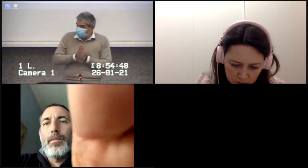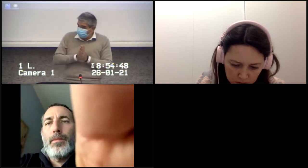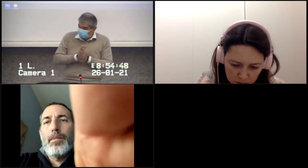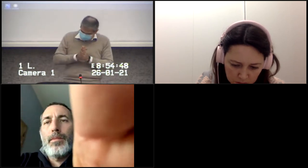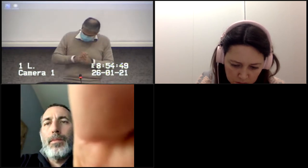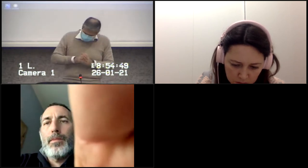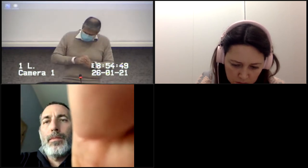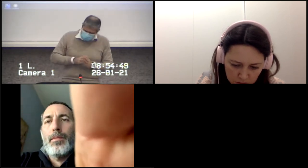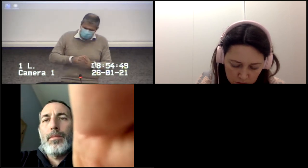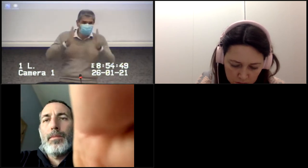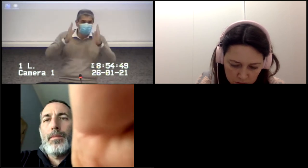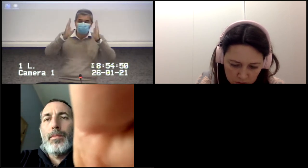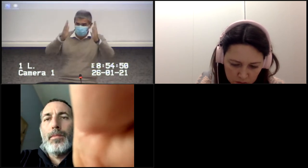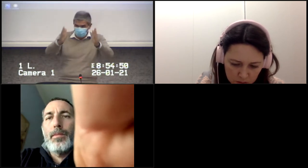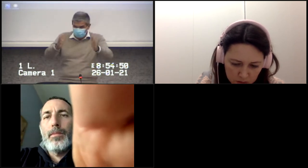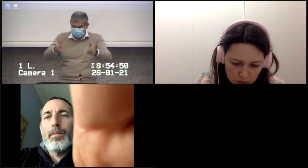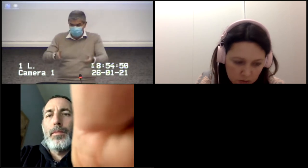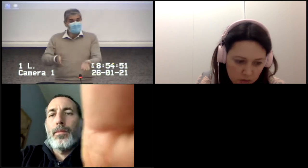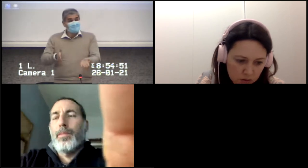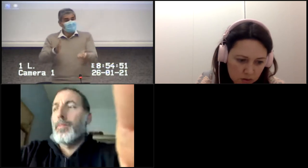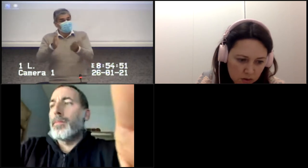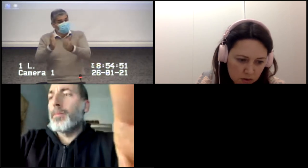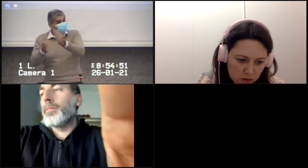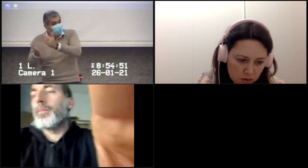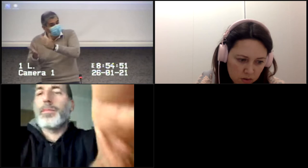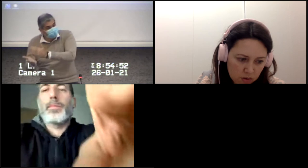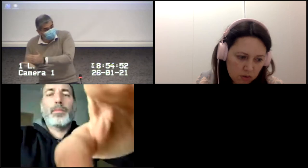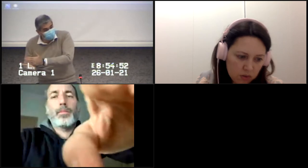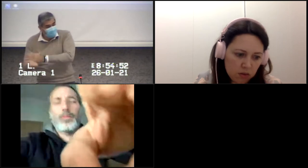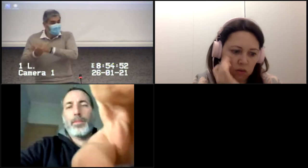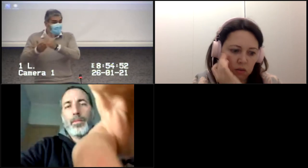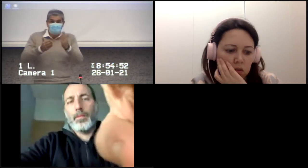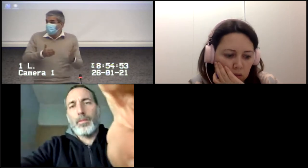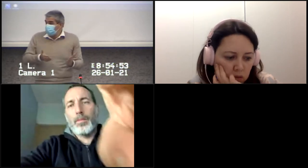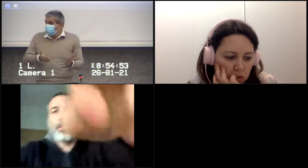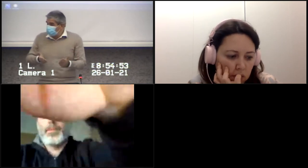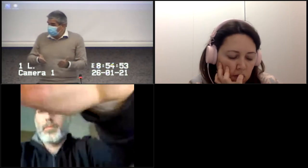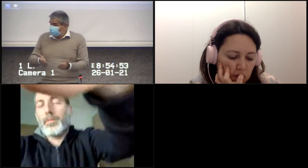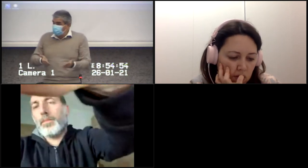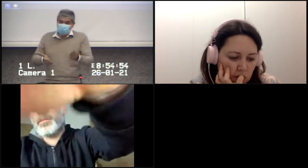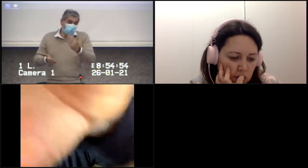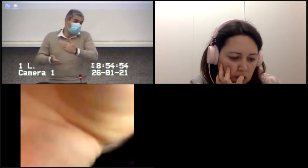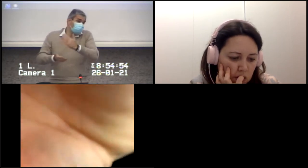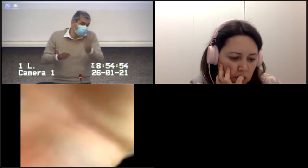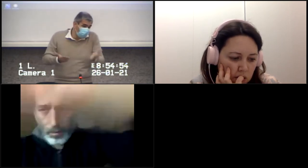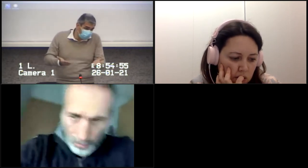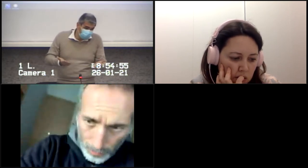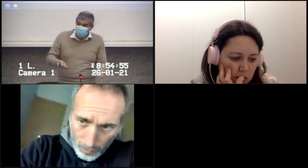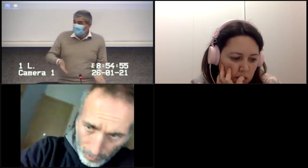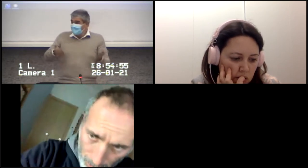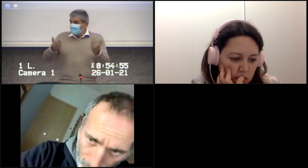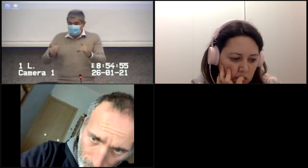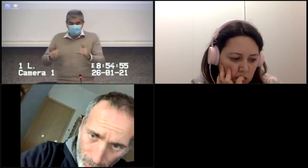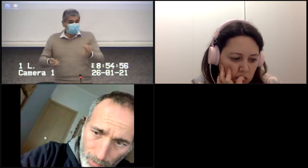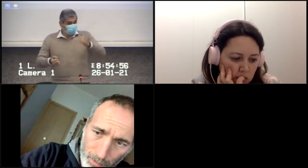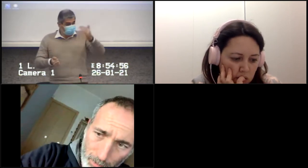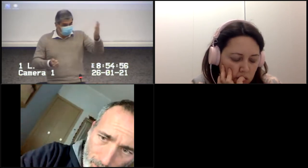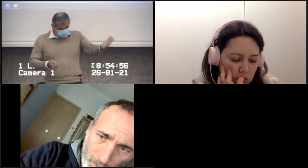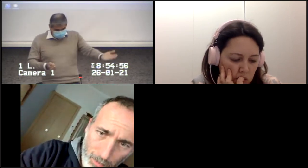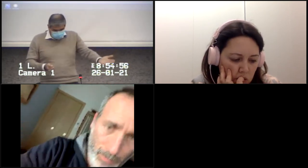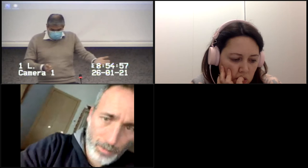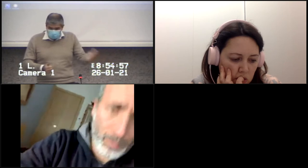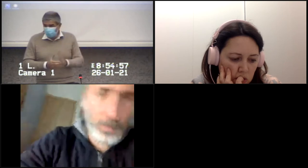un cono visivo uniforme. Ma questo vale anche per i microquartieri, anche gli isolati.